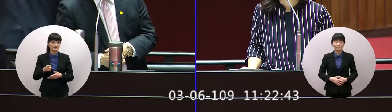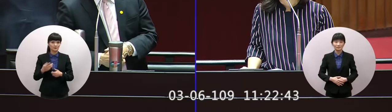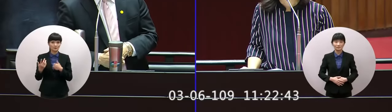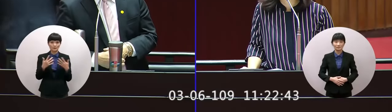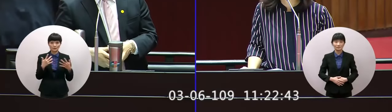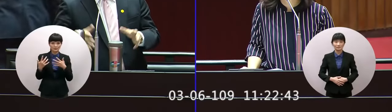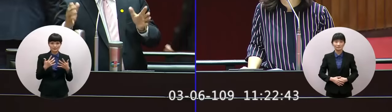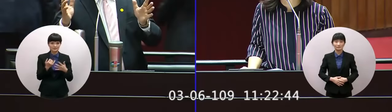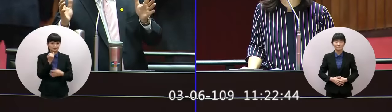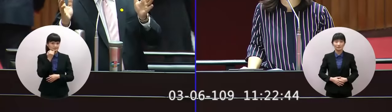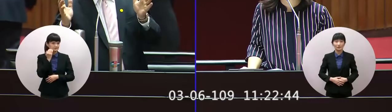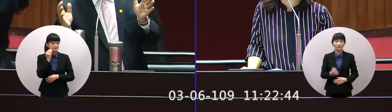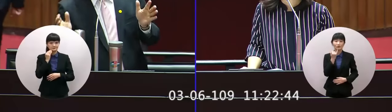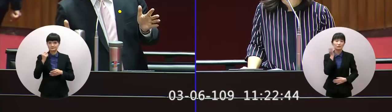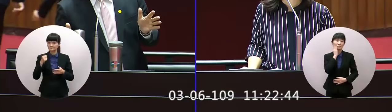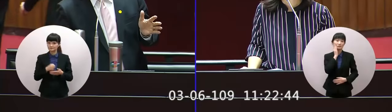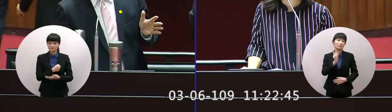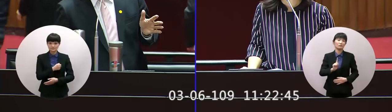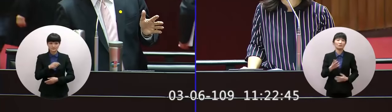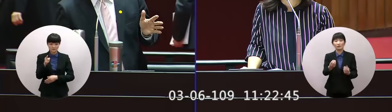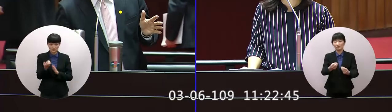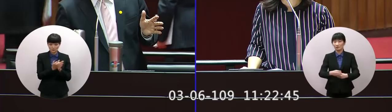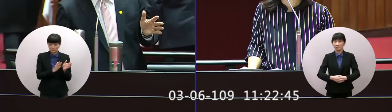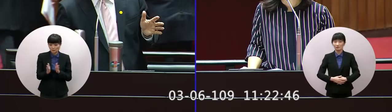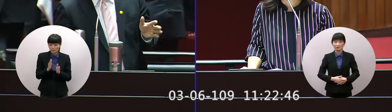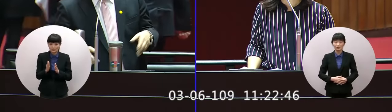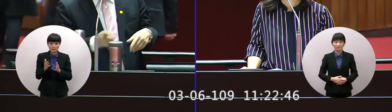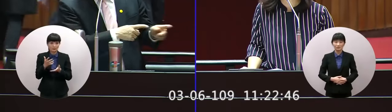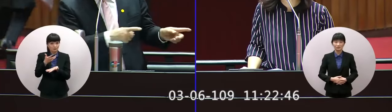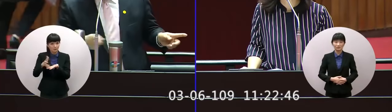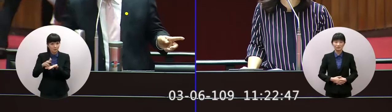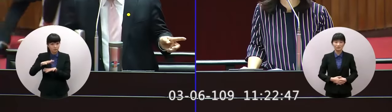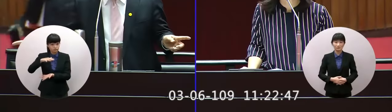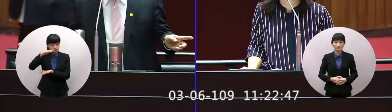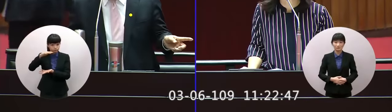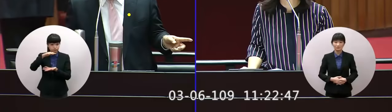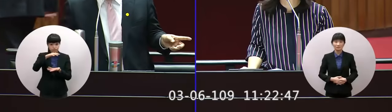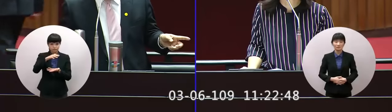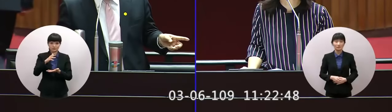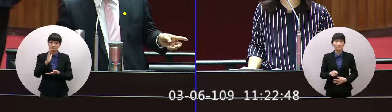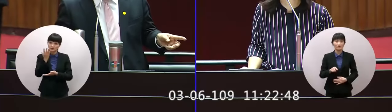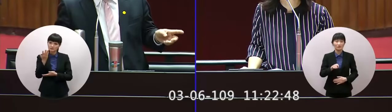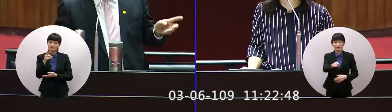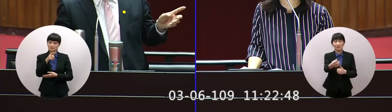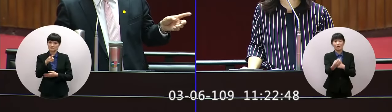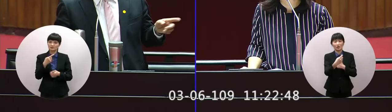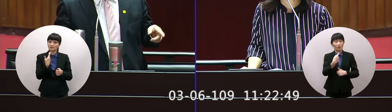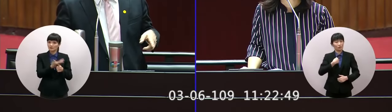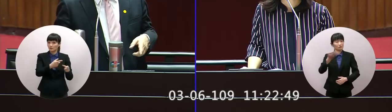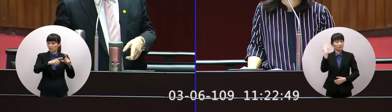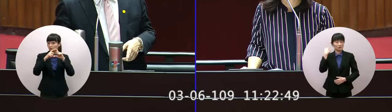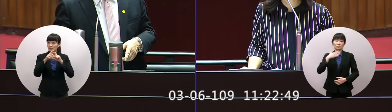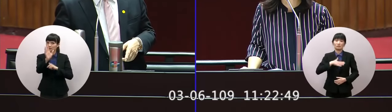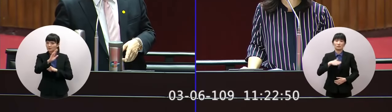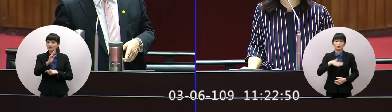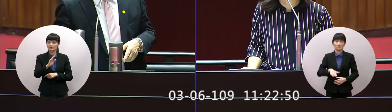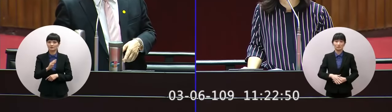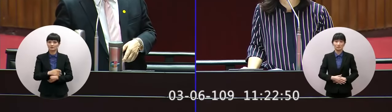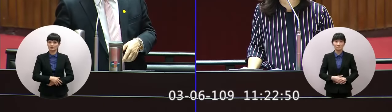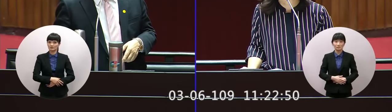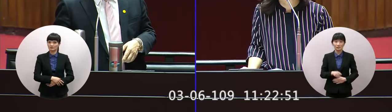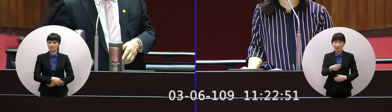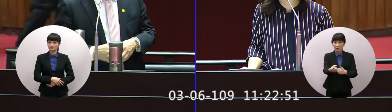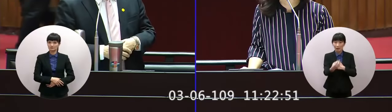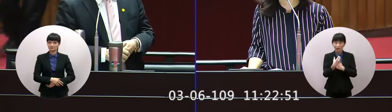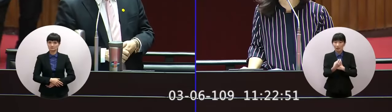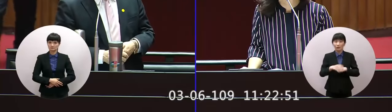惜。 我没有可惜啊。 准备了很多质询，但你都不让人家讲。 因为你们讲的东西我都知道啊。 都不让人家讲。 是啊，因为你们